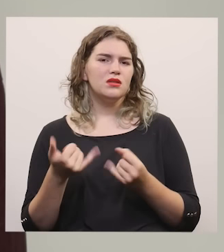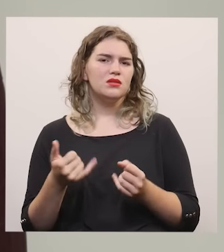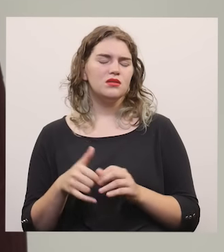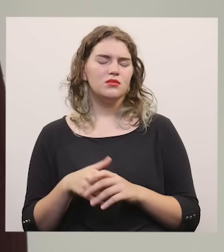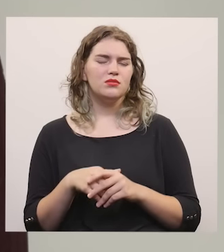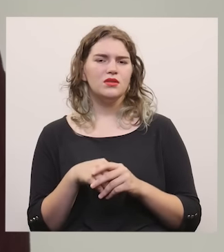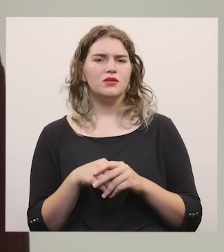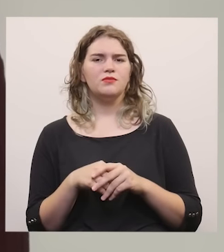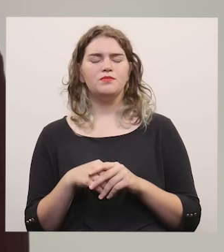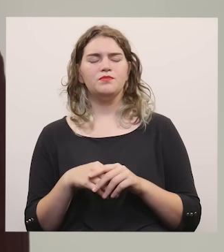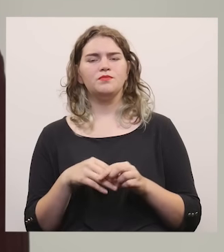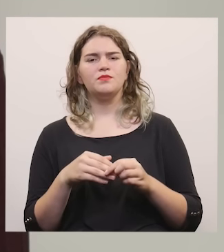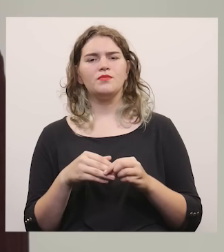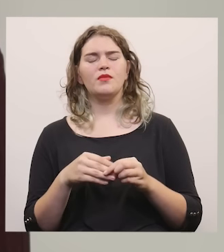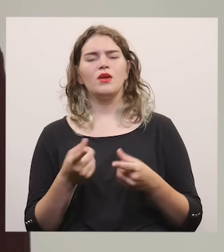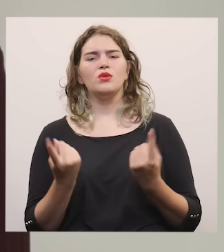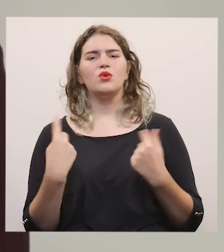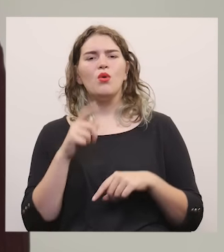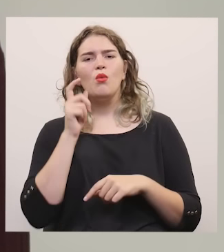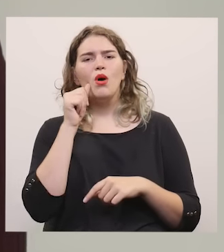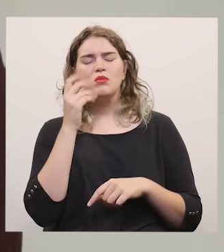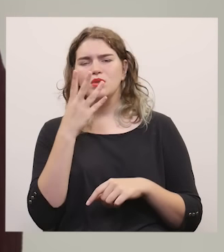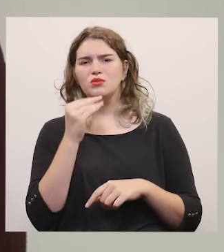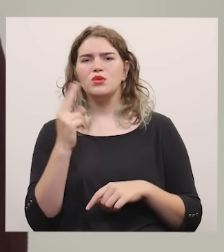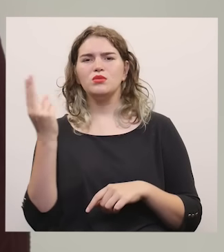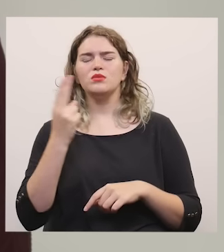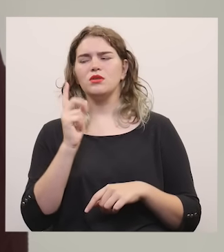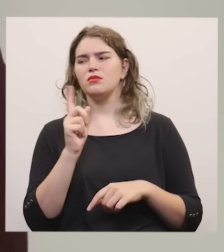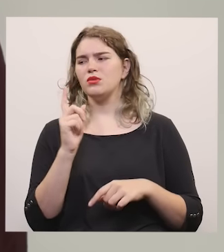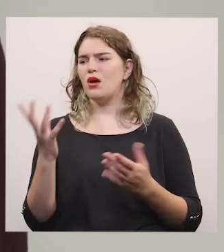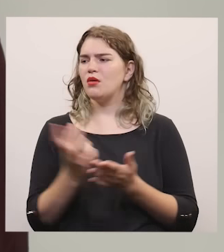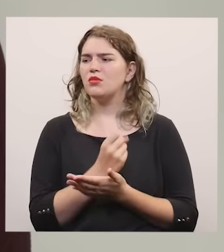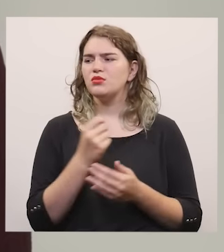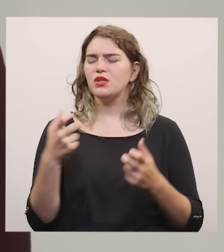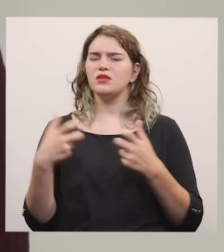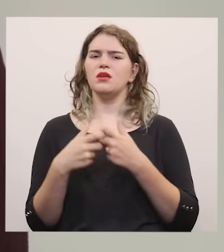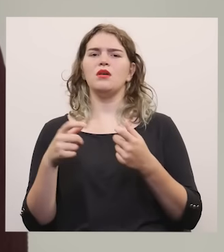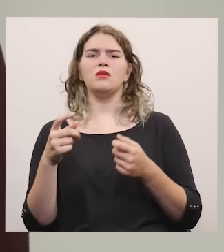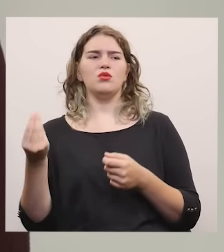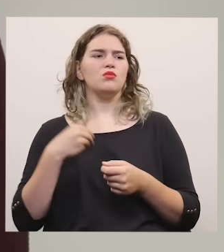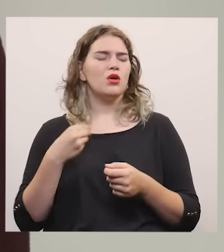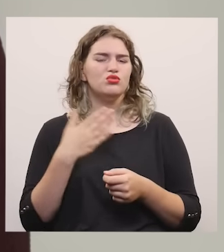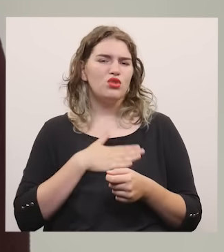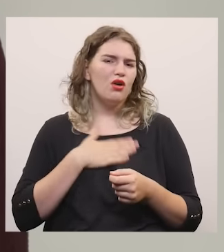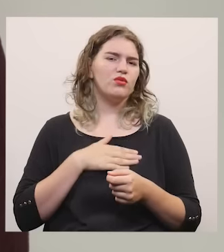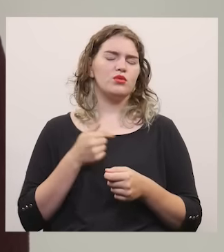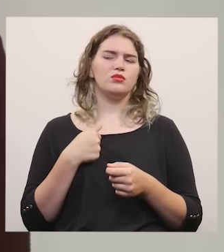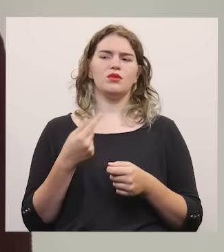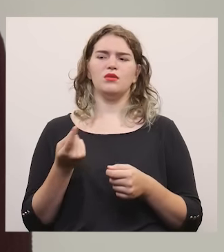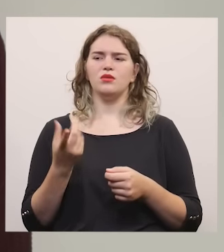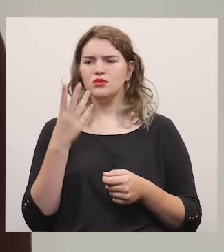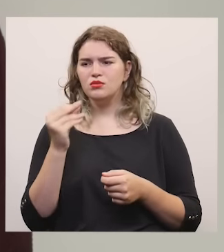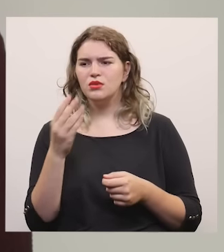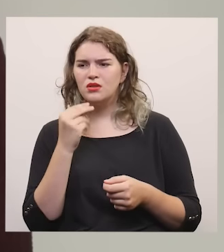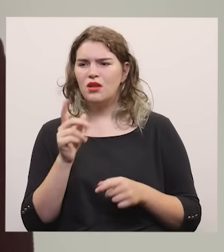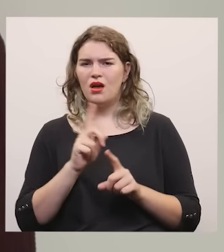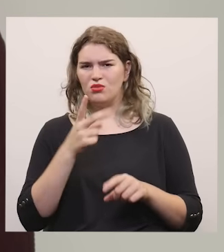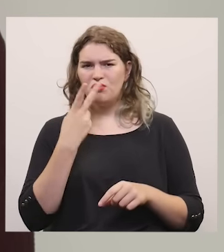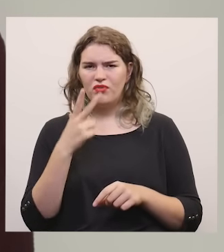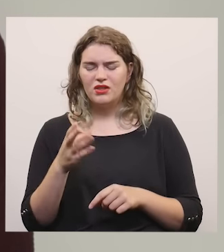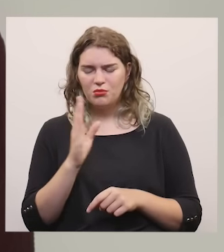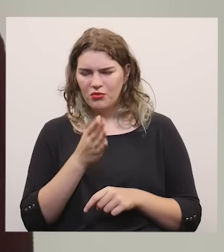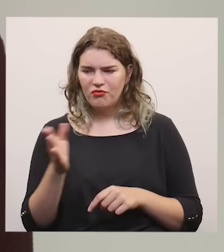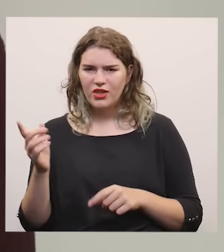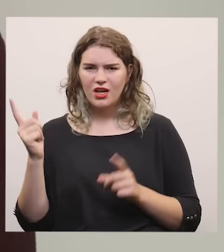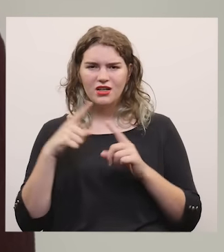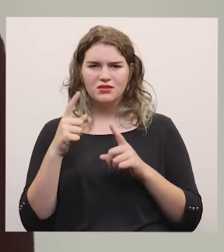se întâmplă minunea. Deci noi ca și oameni imediat ne supărăm pe Dumnezeu, nu știu, că n-am luat un examen, că nu ne-a dat ce am vrut noi, noi ne supărăm pe El. Dar noi nu vedem că El